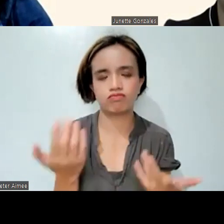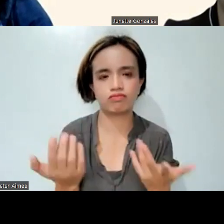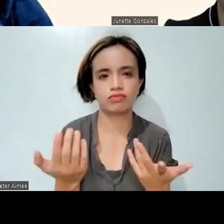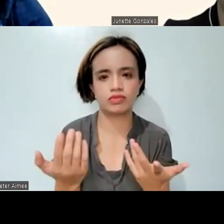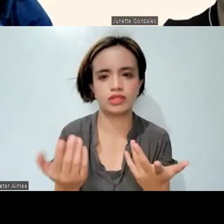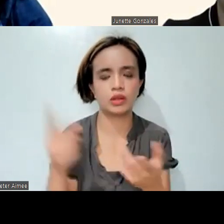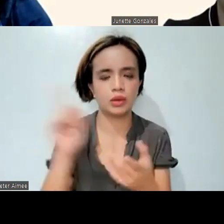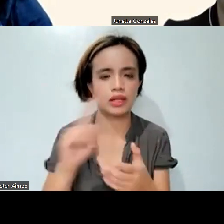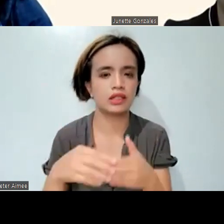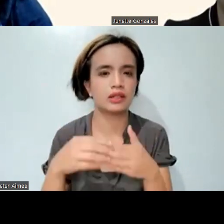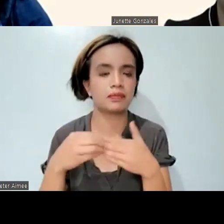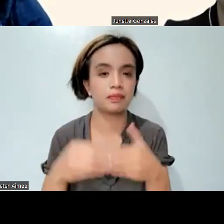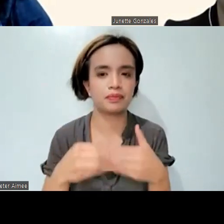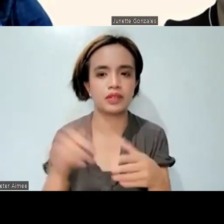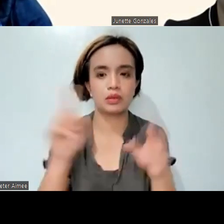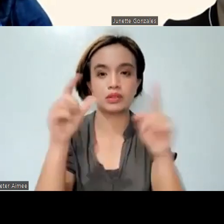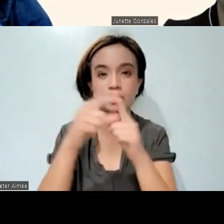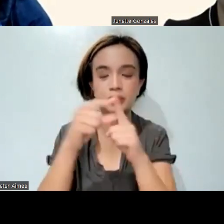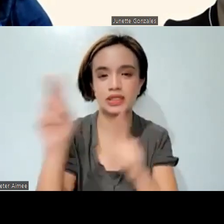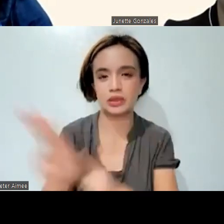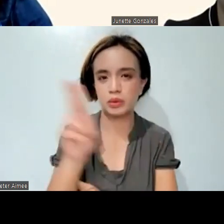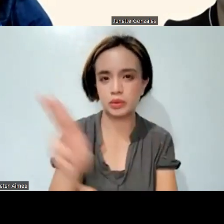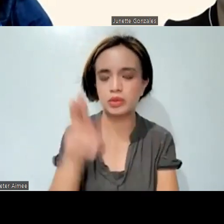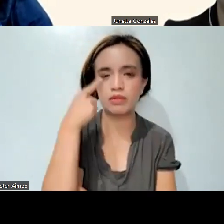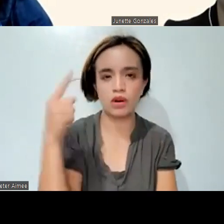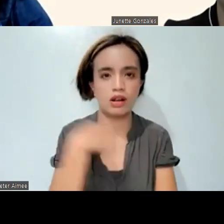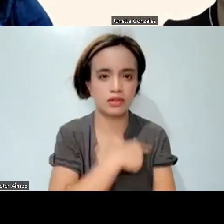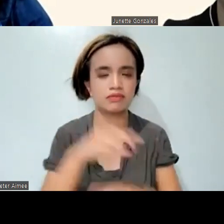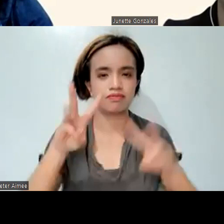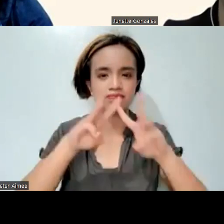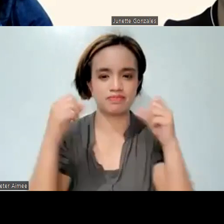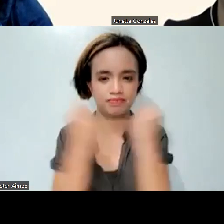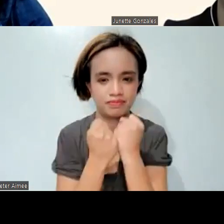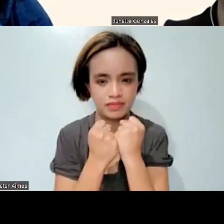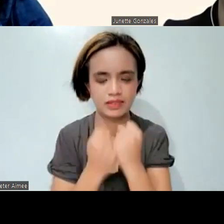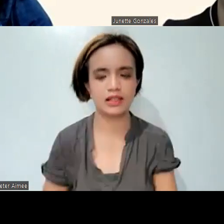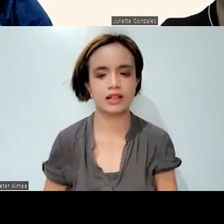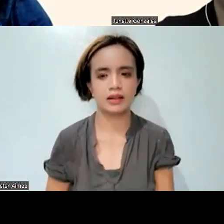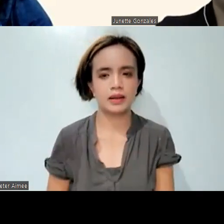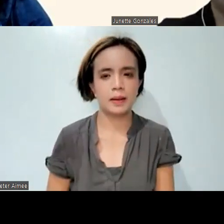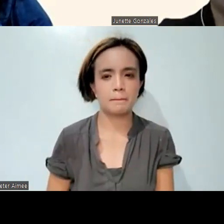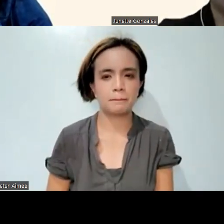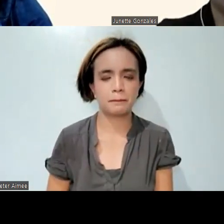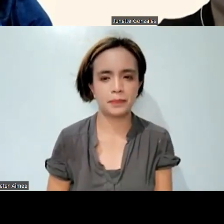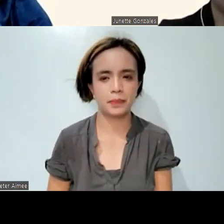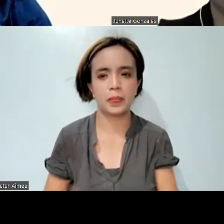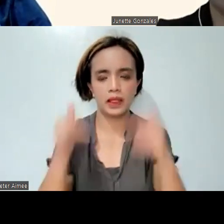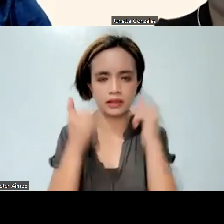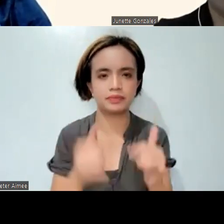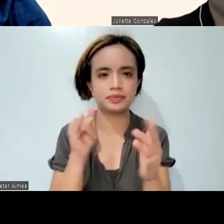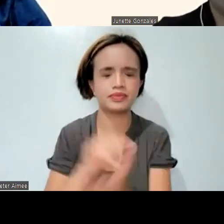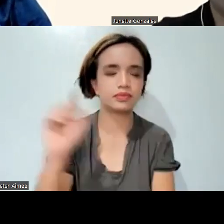skeptical resilience, yung term na ginamit natin sa ating workshop. It has remained the first